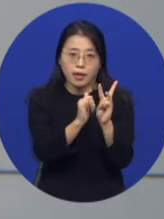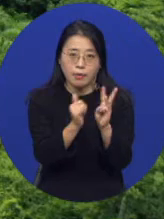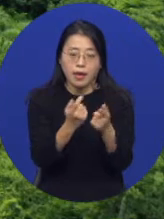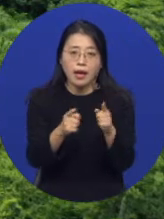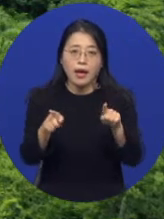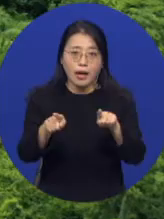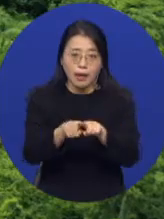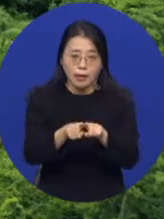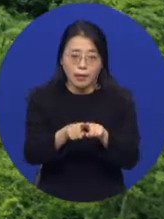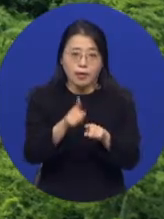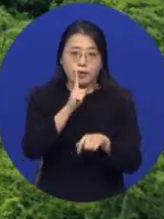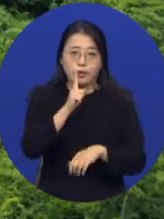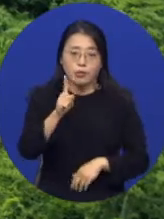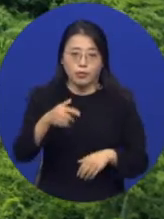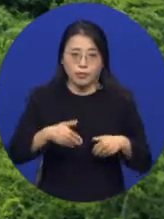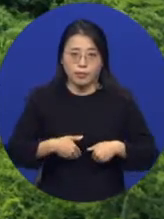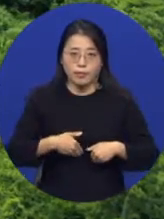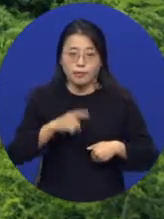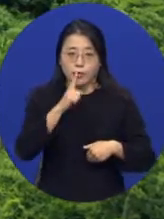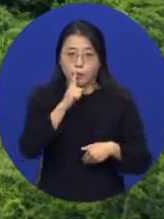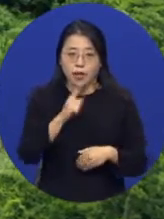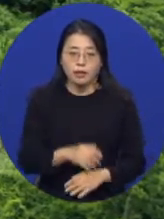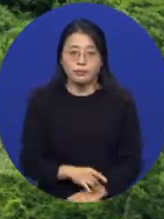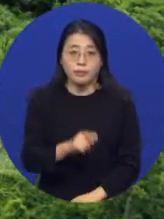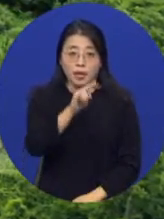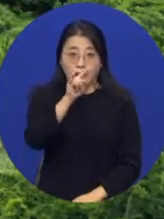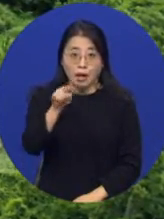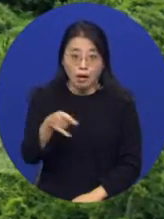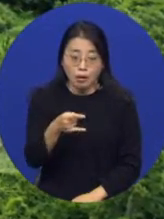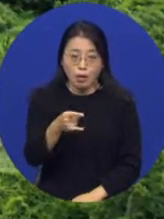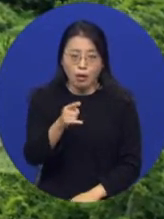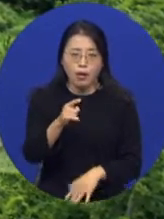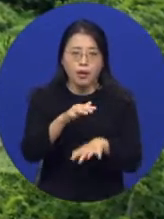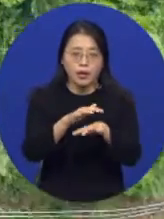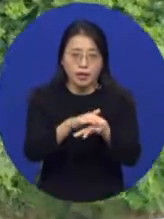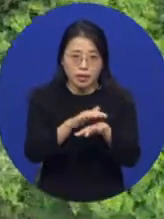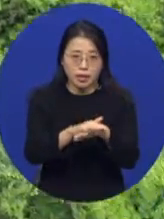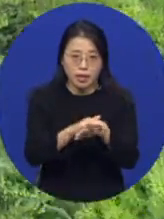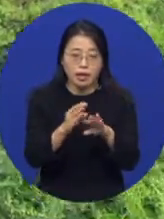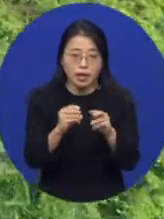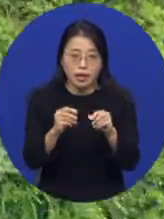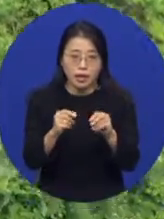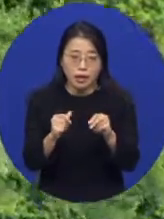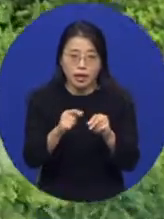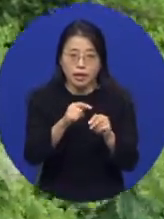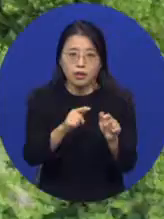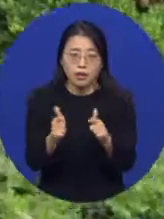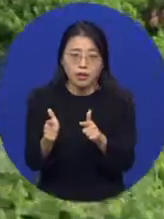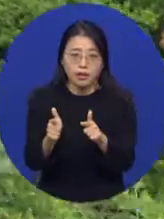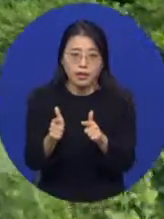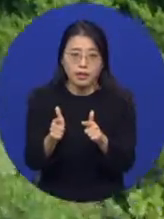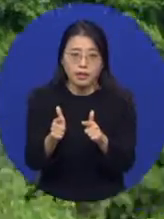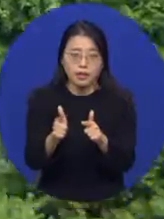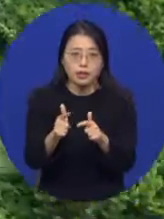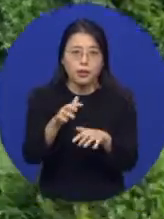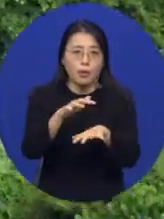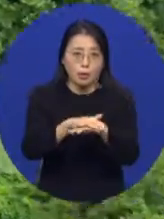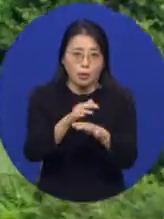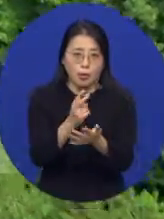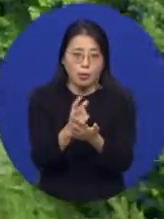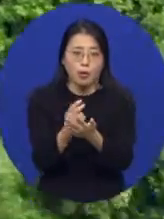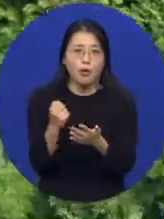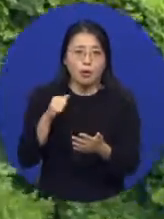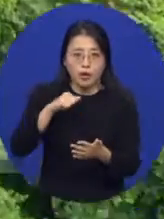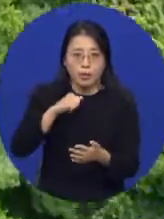넘겼습니다. 다만 애월읍 광영리에서 사들인 농지와 임야 2천 제곱미터에 대해서는 농지법 위반